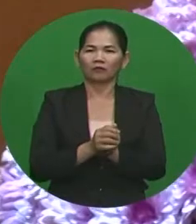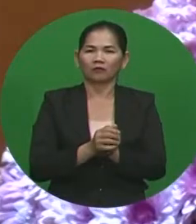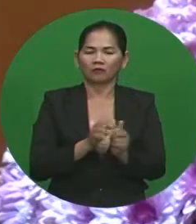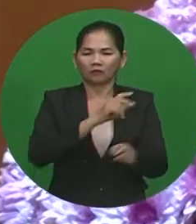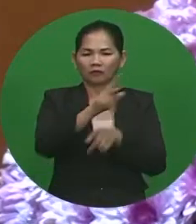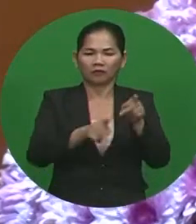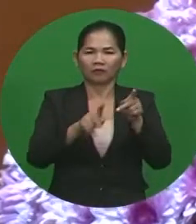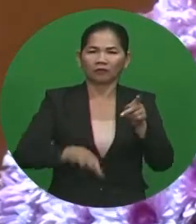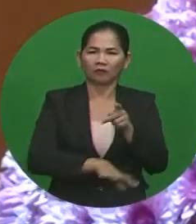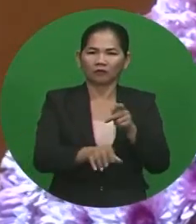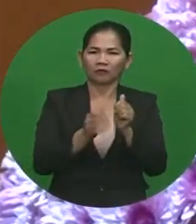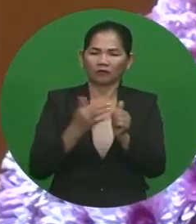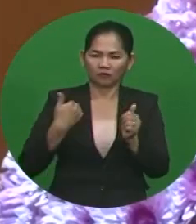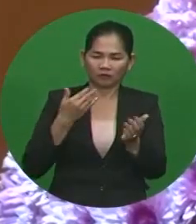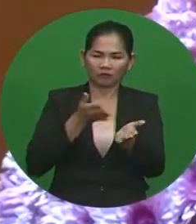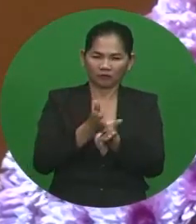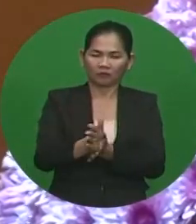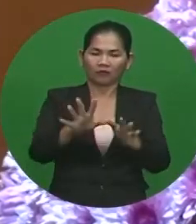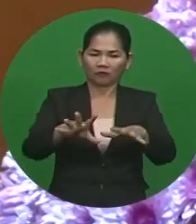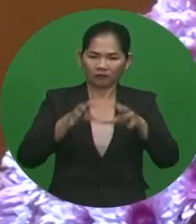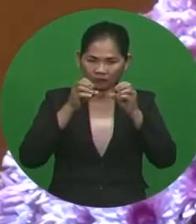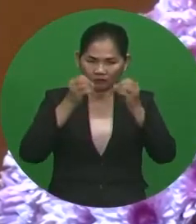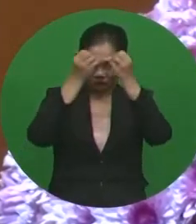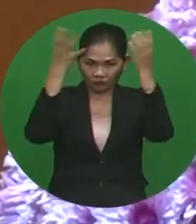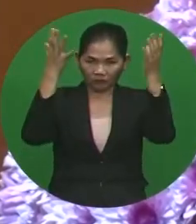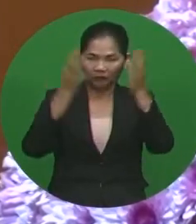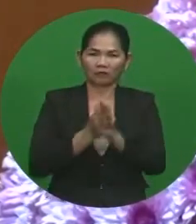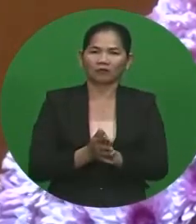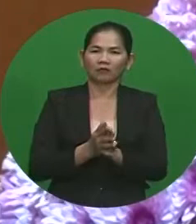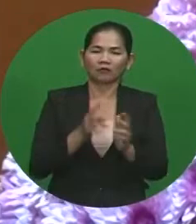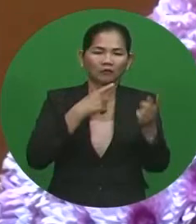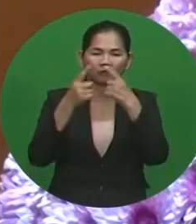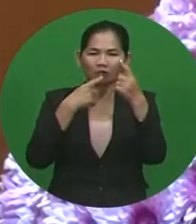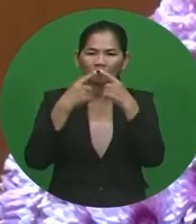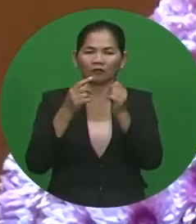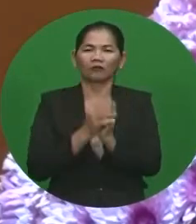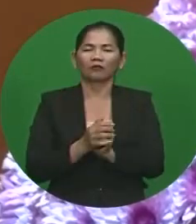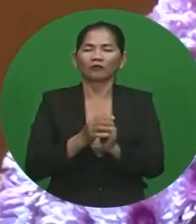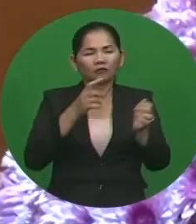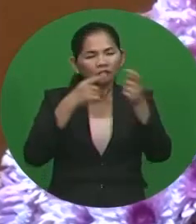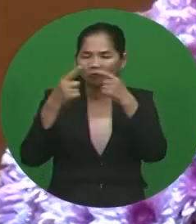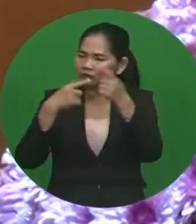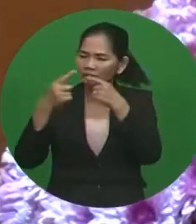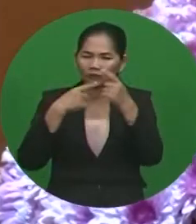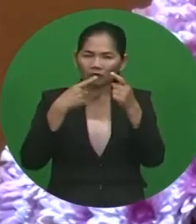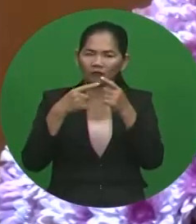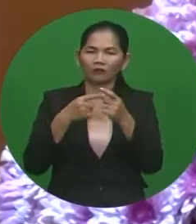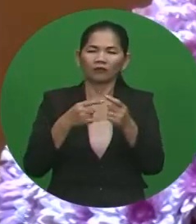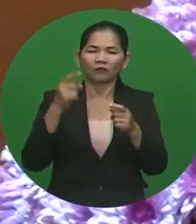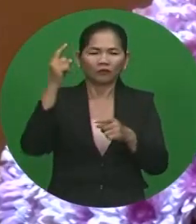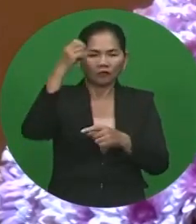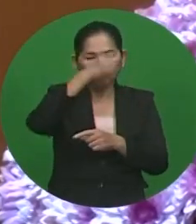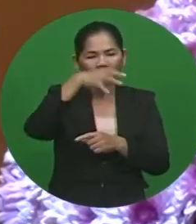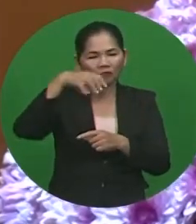លរដ្ឋកម្ពុជាមានសិទ្ធិទទួលបានព័ត៌មានយើងចែកគ្នាមួយសន្ទុះមិនមួយច្រើនថ្ងៃ